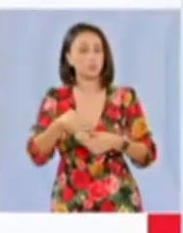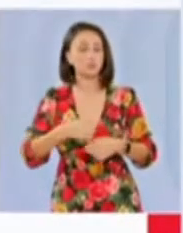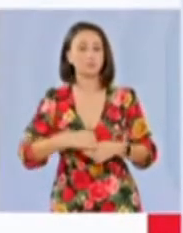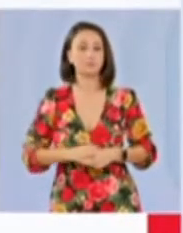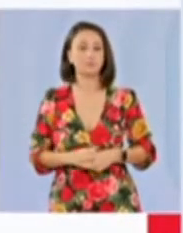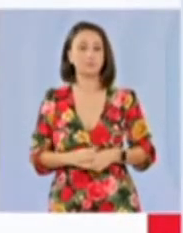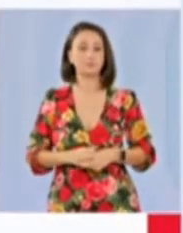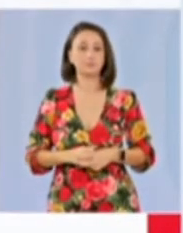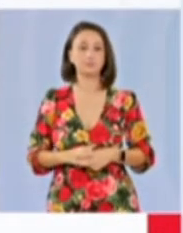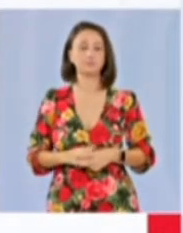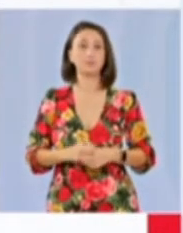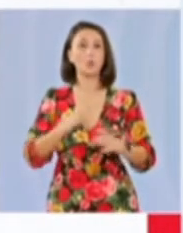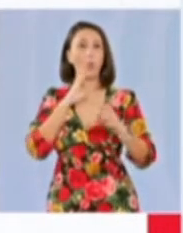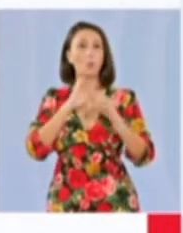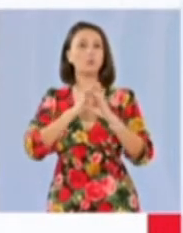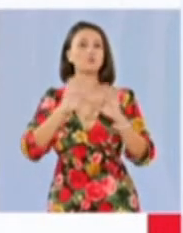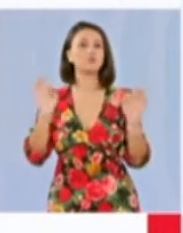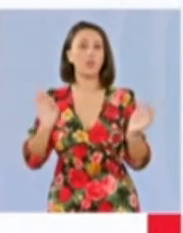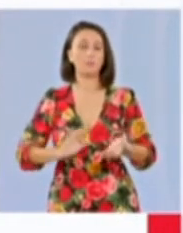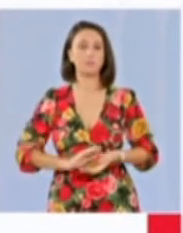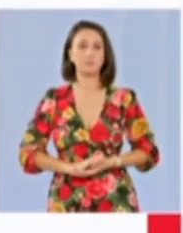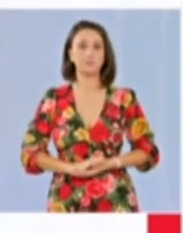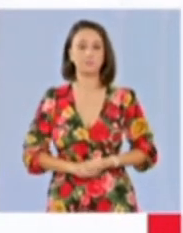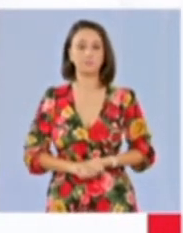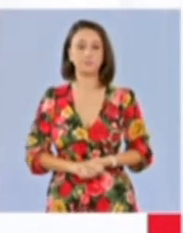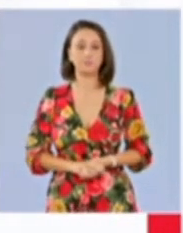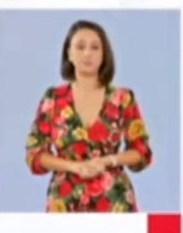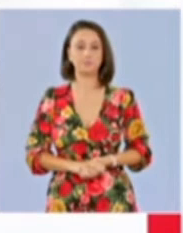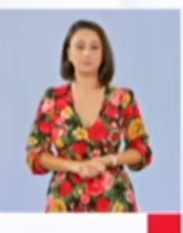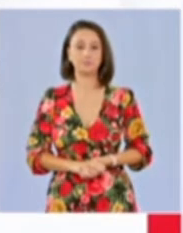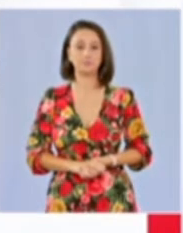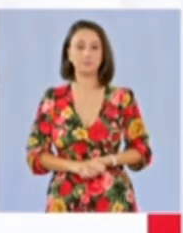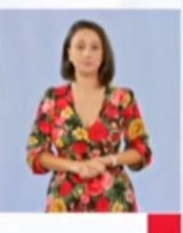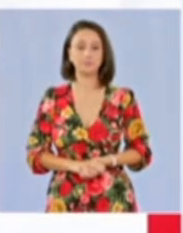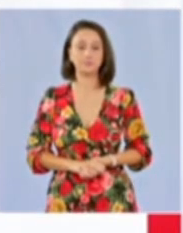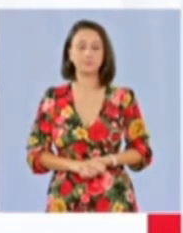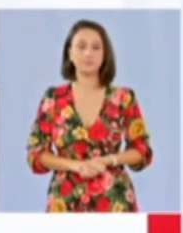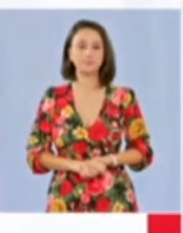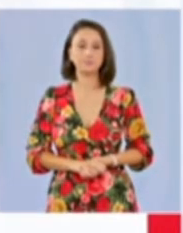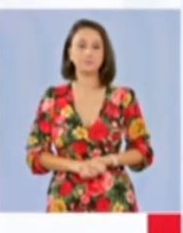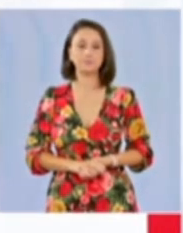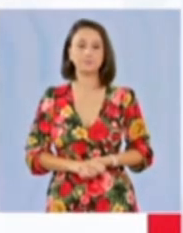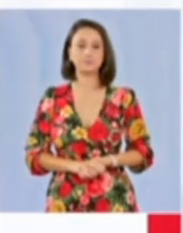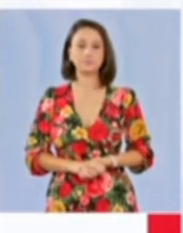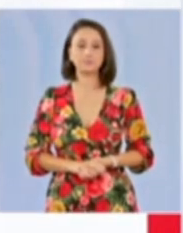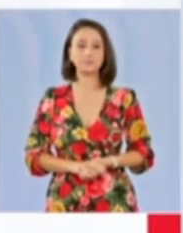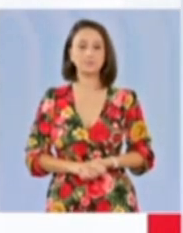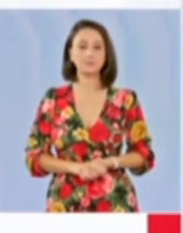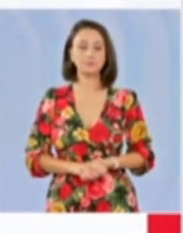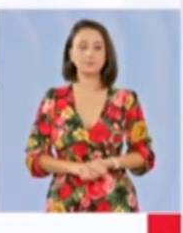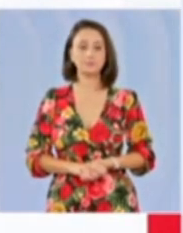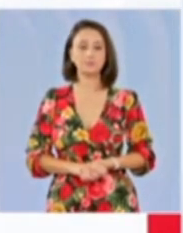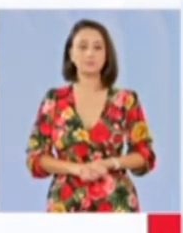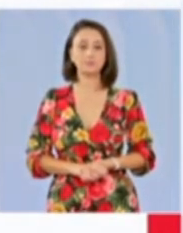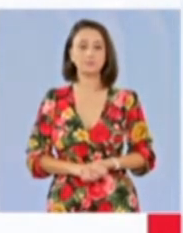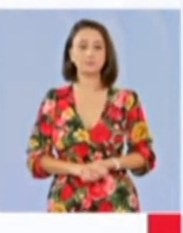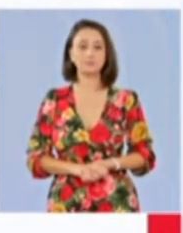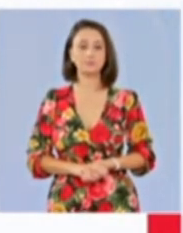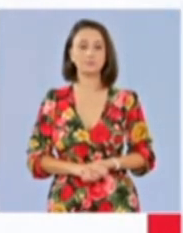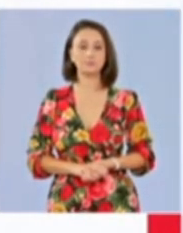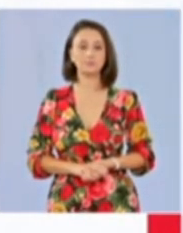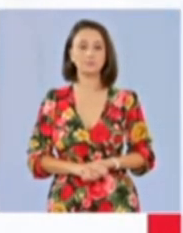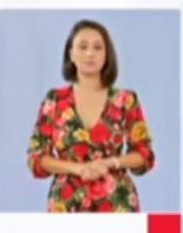am inițiat proceduri de constatare a neîndeplinirii obligațiilor pentru a ne asigura că România respectă normele europene în aceste sectoare importante